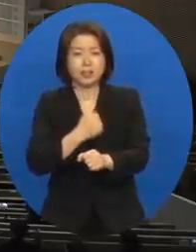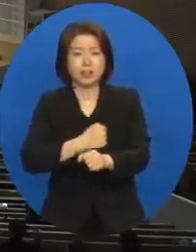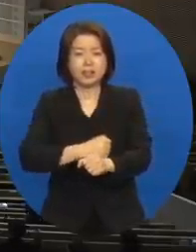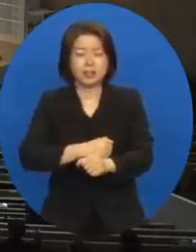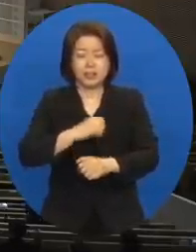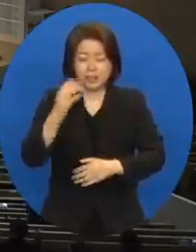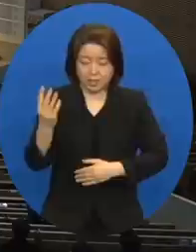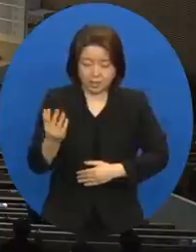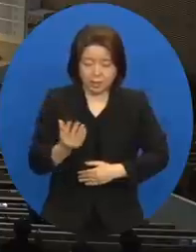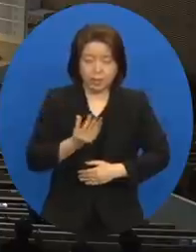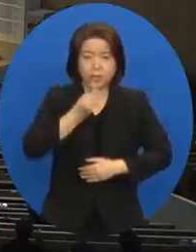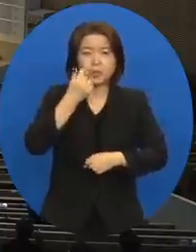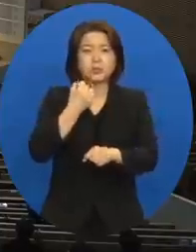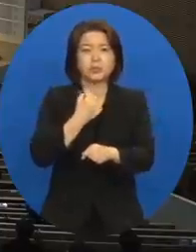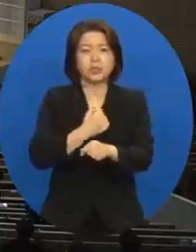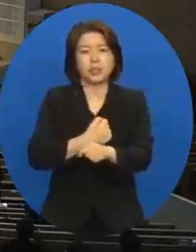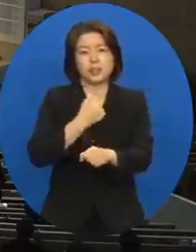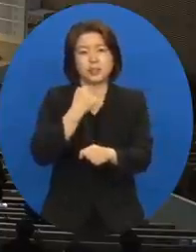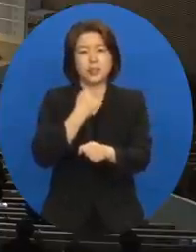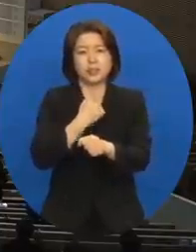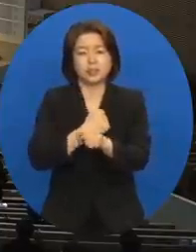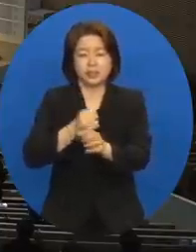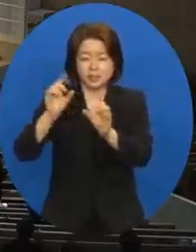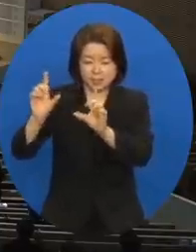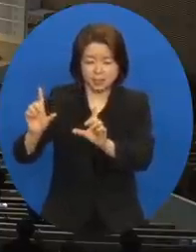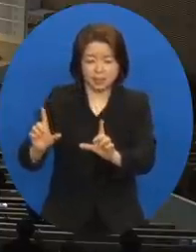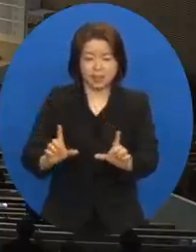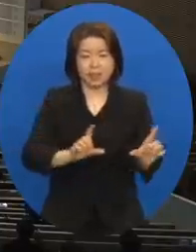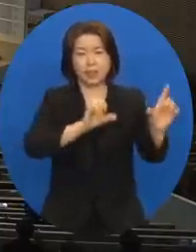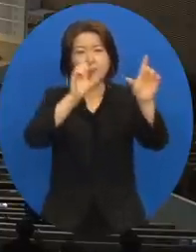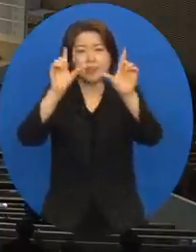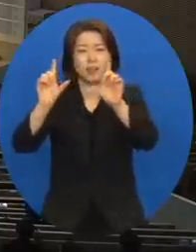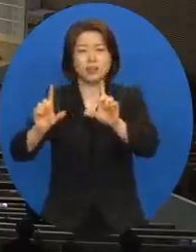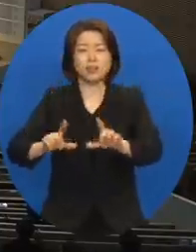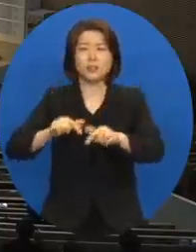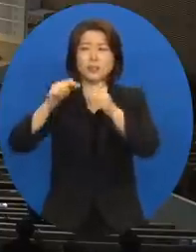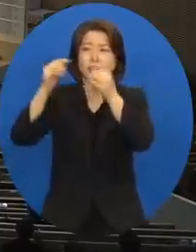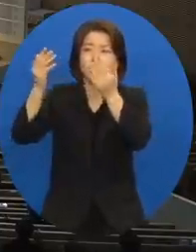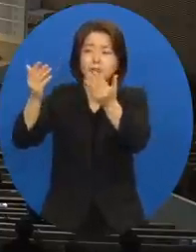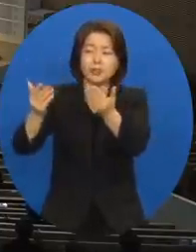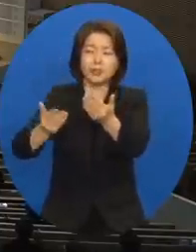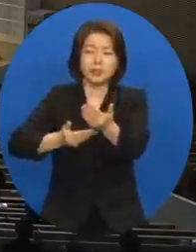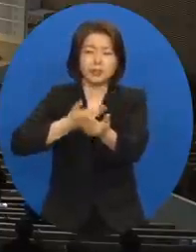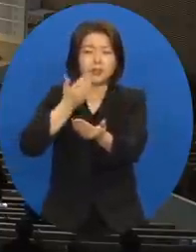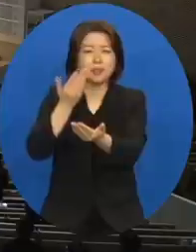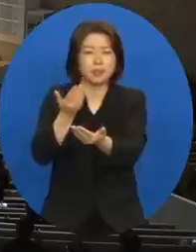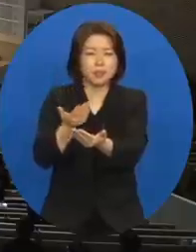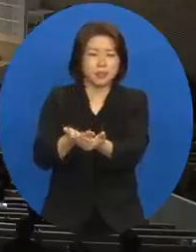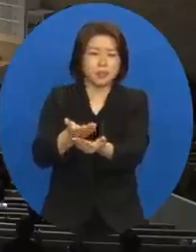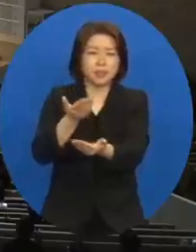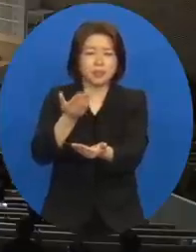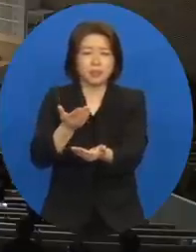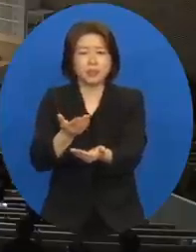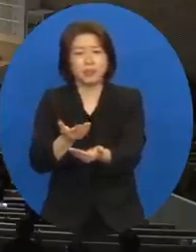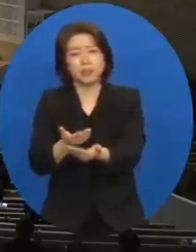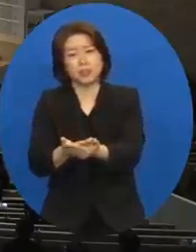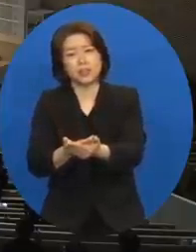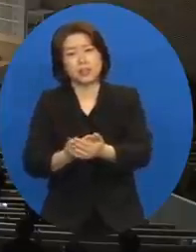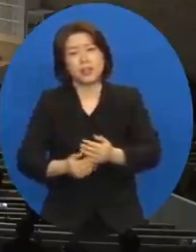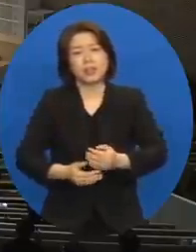5 or there who a